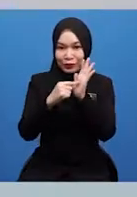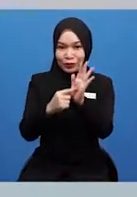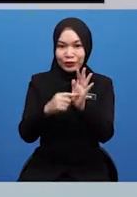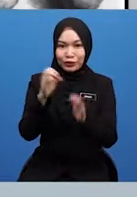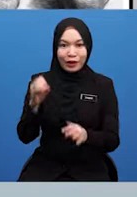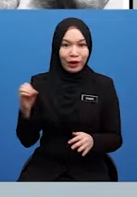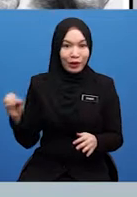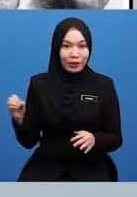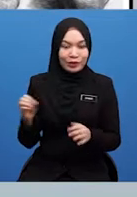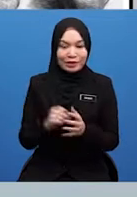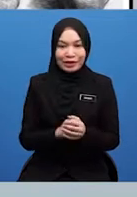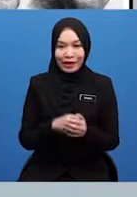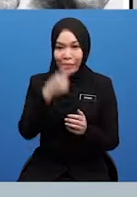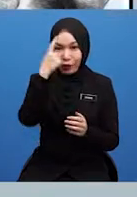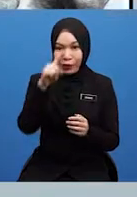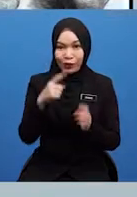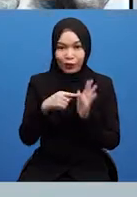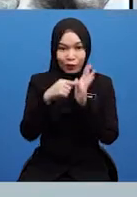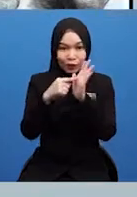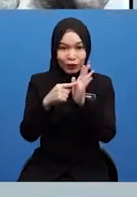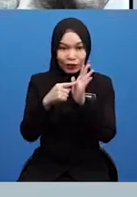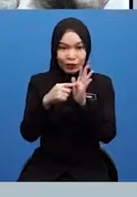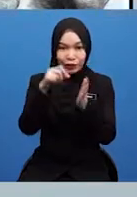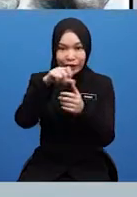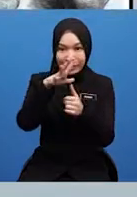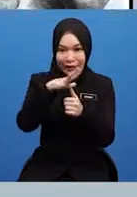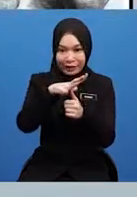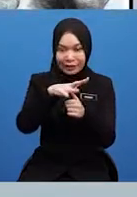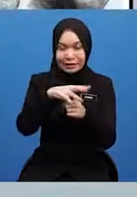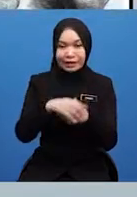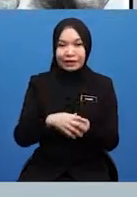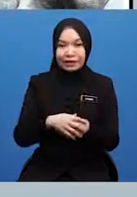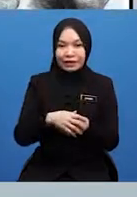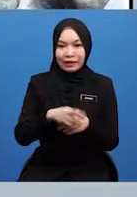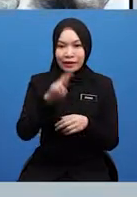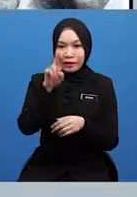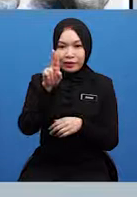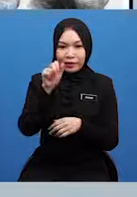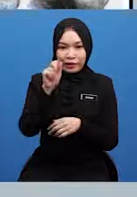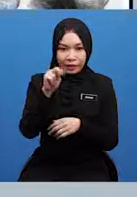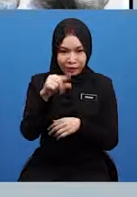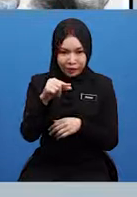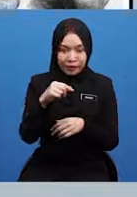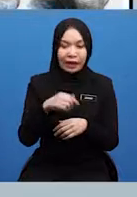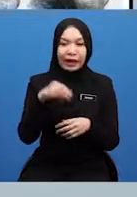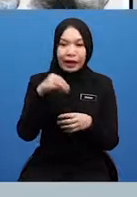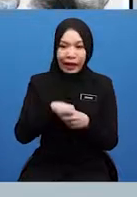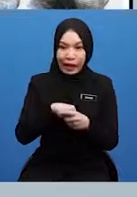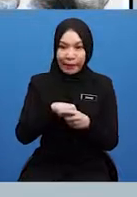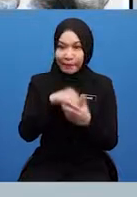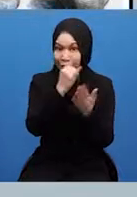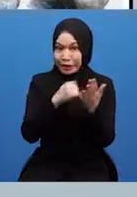secara tidak langsung menonjolkan kesan ruang dalam karya tersebut. Apabila melukis sesuatu